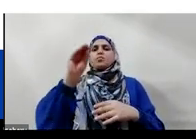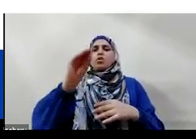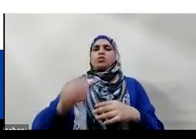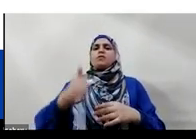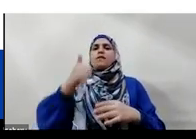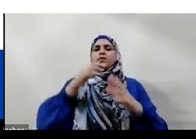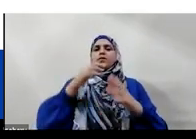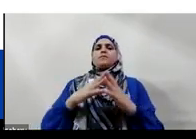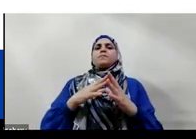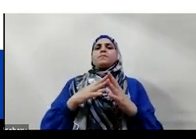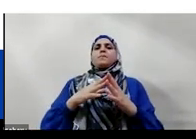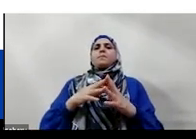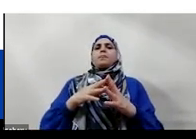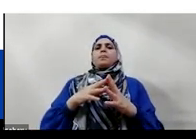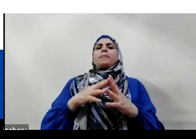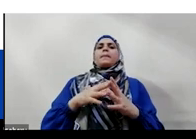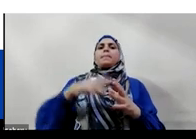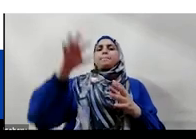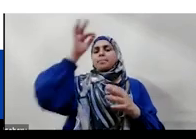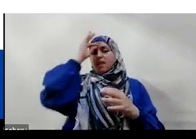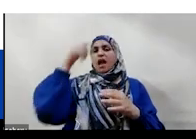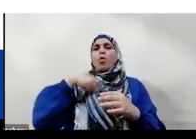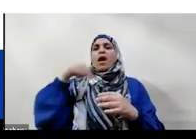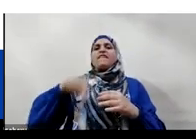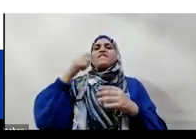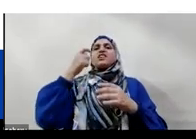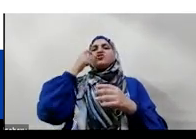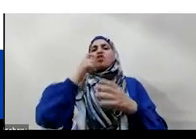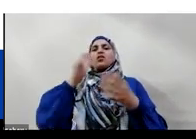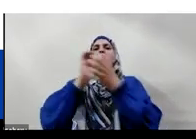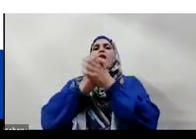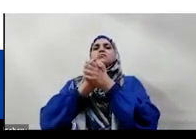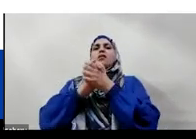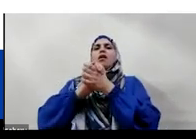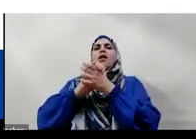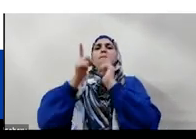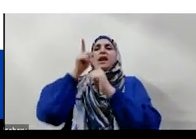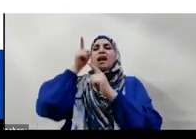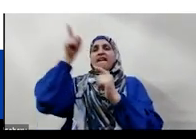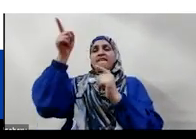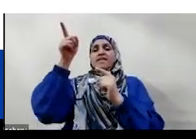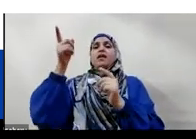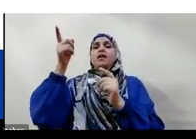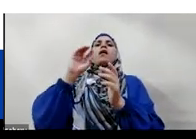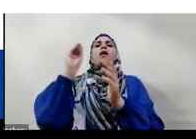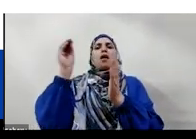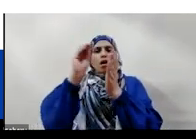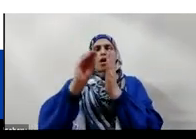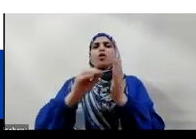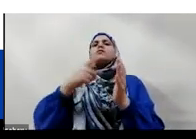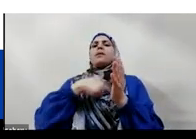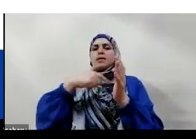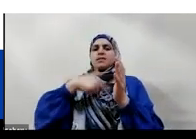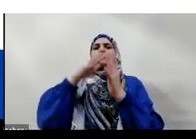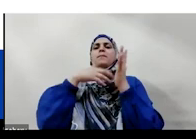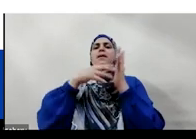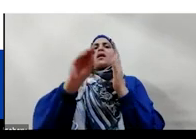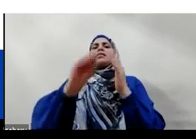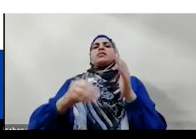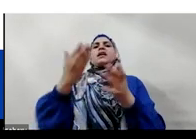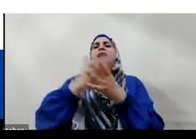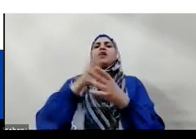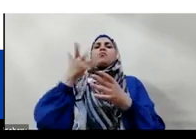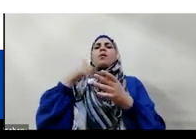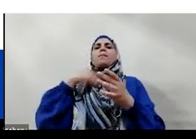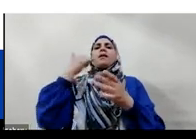بتاعي. لو عندي emergency contact في الولايات المتحدة الامريكية بحط ايضا واستكمل البيانات الخاصة بال emergency contact بتاعي